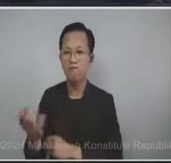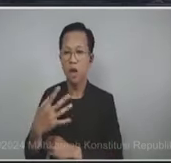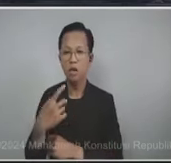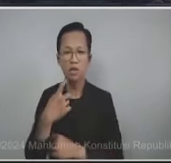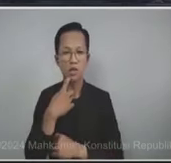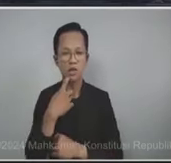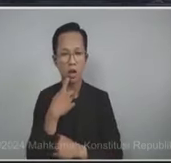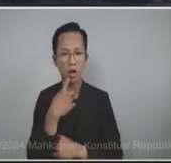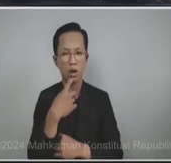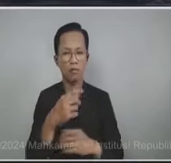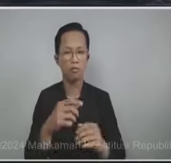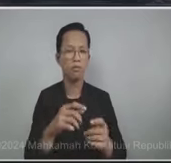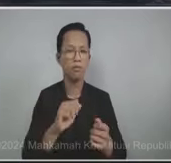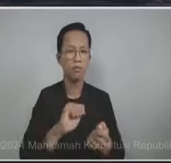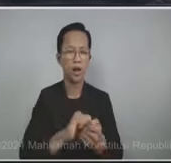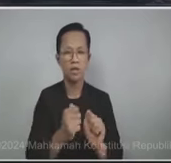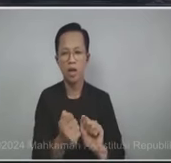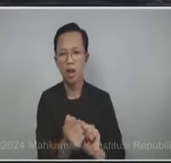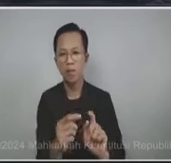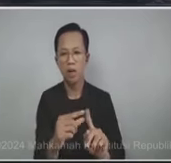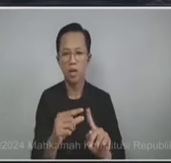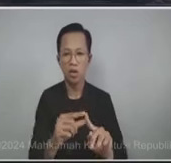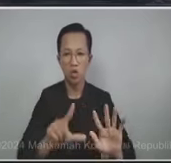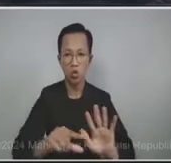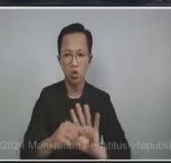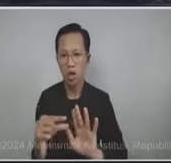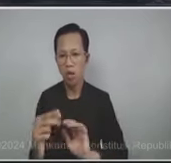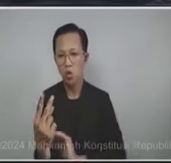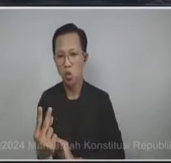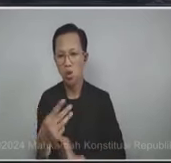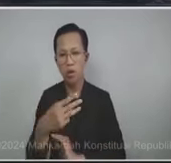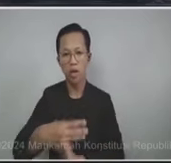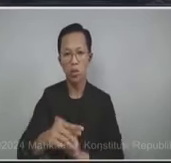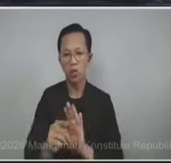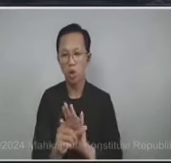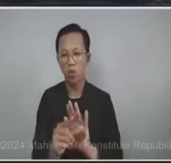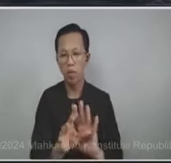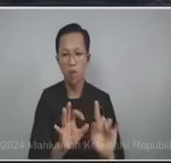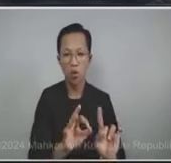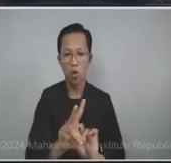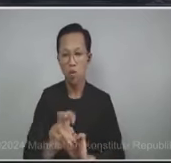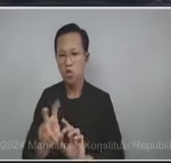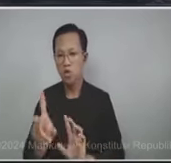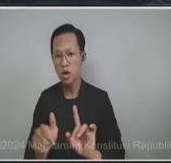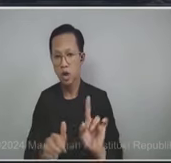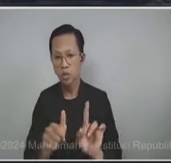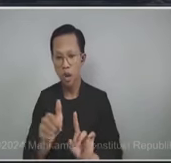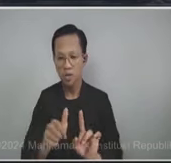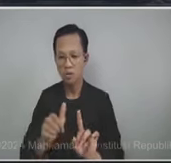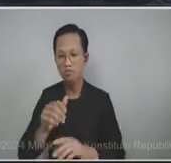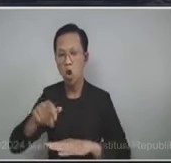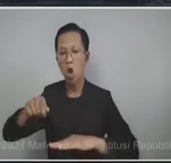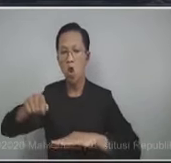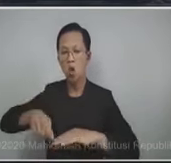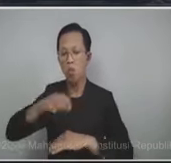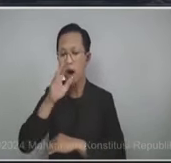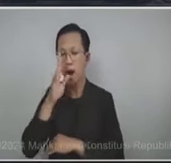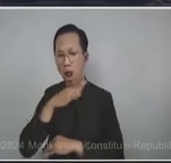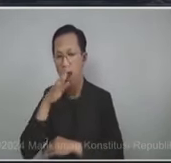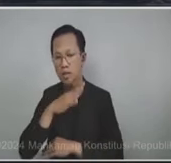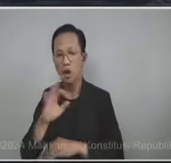inkonstitusionalitas bersyarat pasal 7 ayat 2 huruf e 10 2016 adalah tidak berlaks menurut hukum